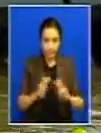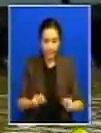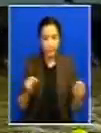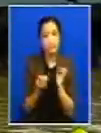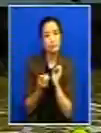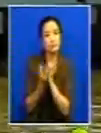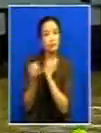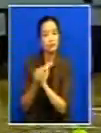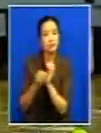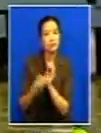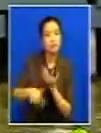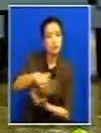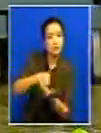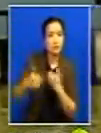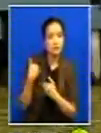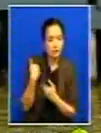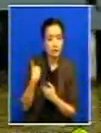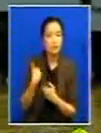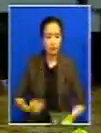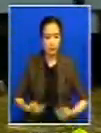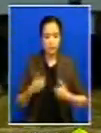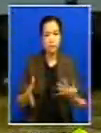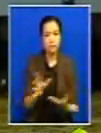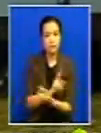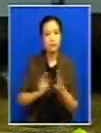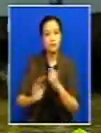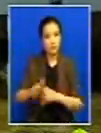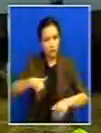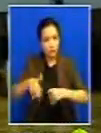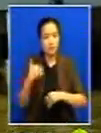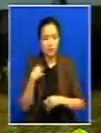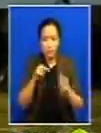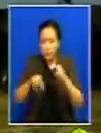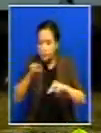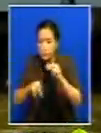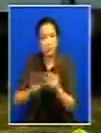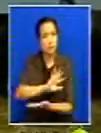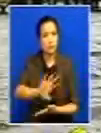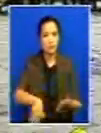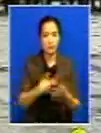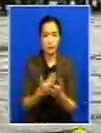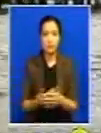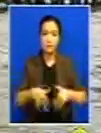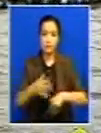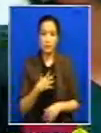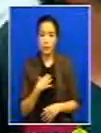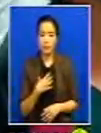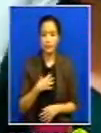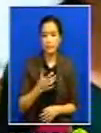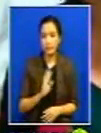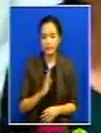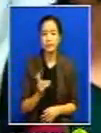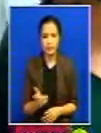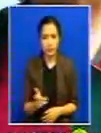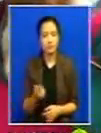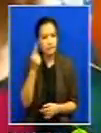ลกระทบด้านสิ่งแวดล้อมรวมไปถึงวิถีความเป็นอยู่ของประชาชนด้วยก็เพื่อจะให้เป็นทางเลือกให้กับชุมชนที่ต้องการหรือไม่ต้องการ